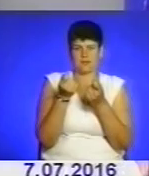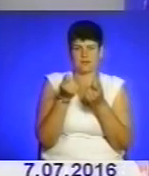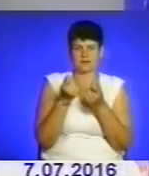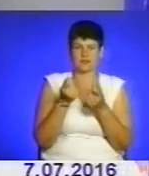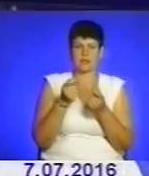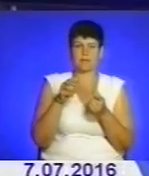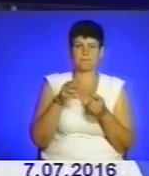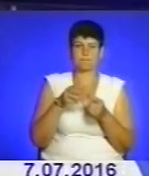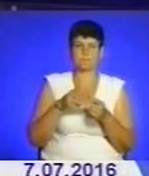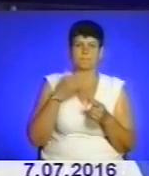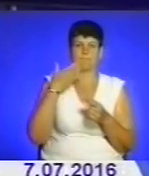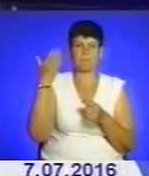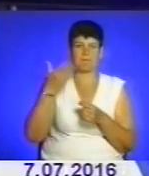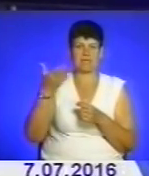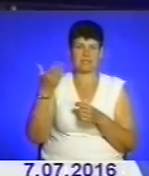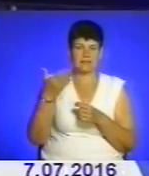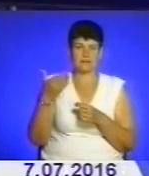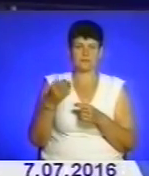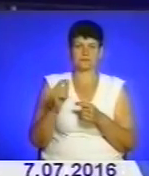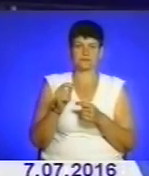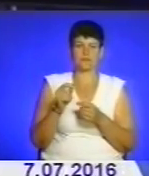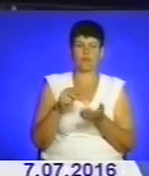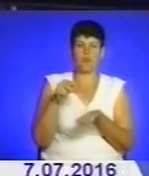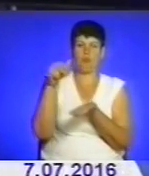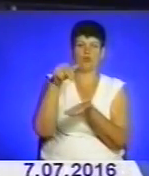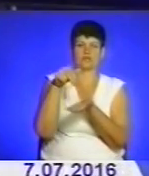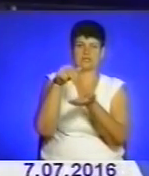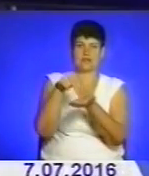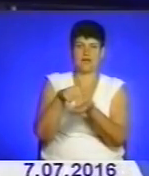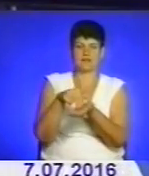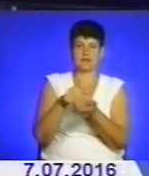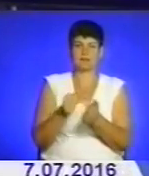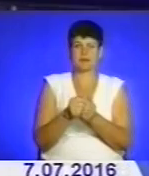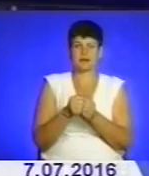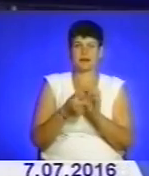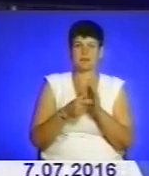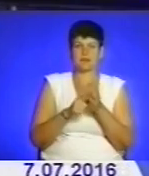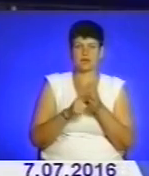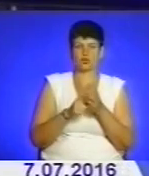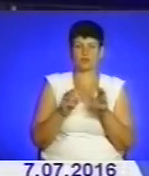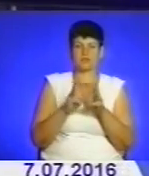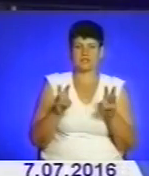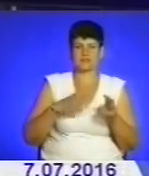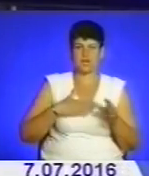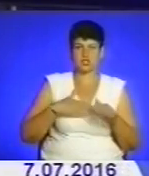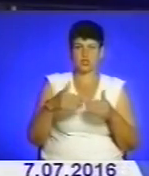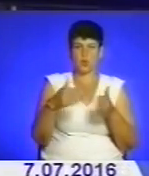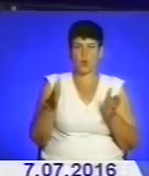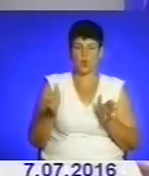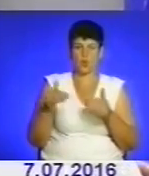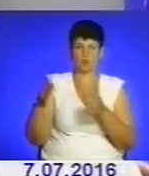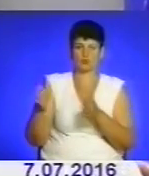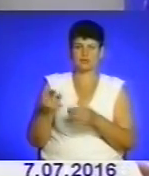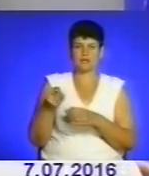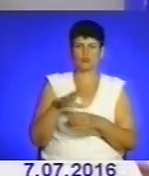мітинг, вручили, верніше, навіть поставили перед Кабінетом міністрів наші коробки. В тих коробках були